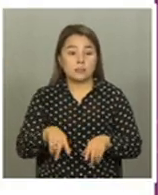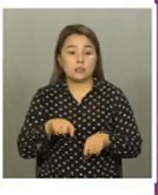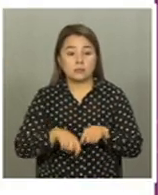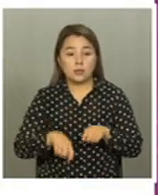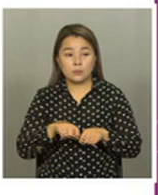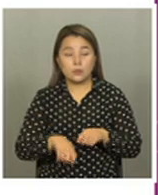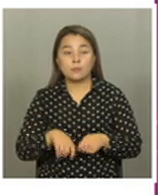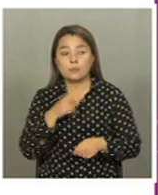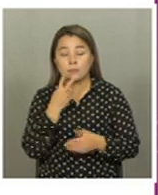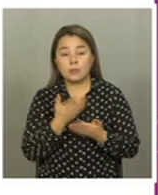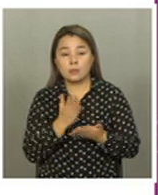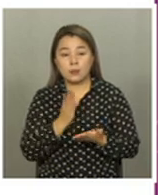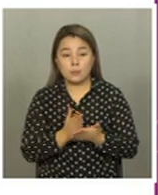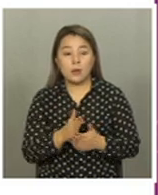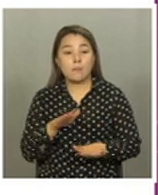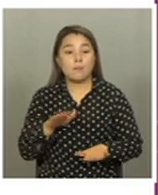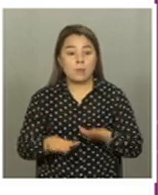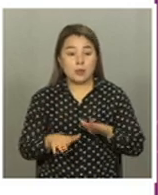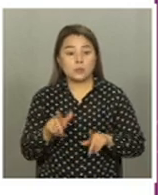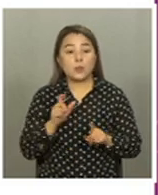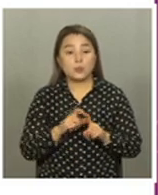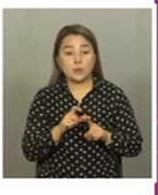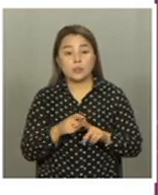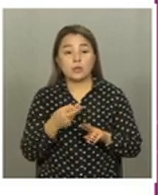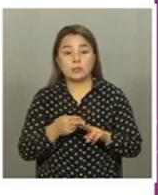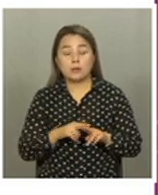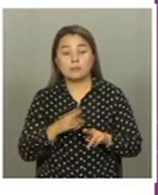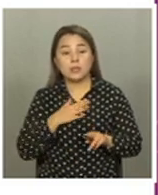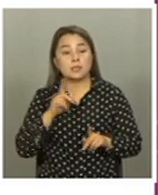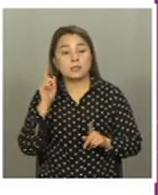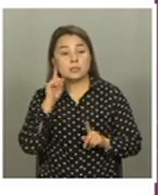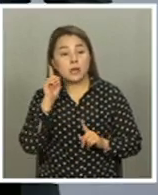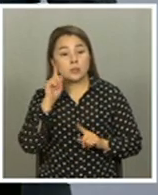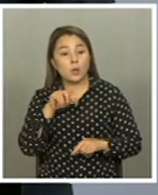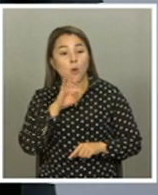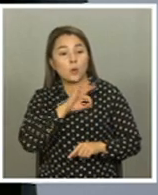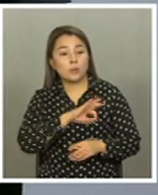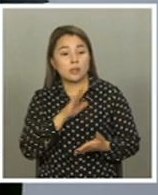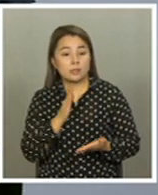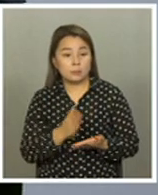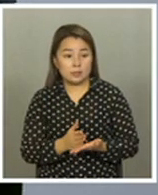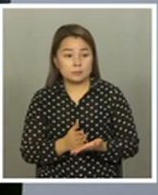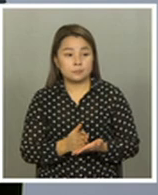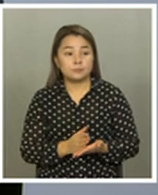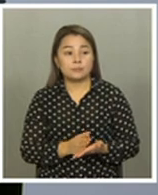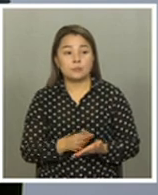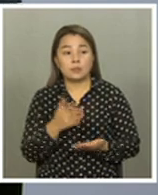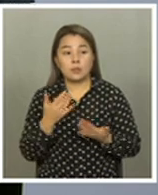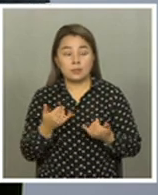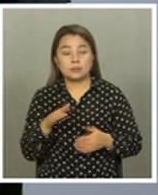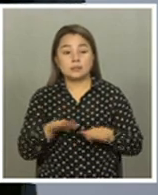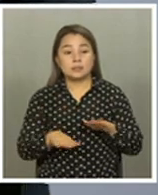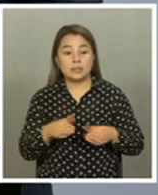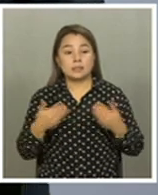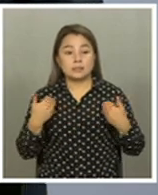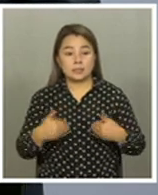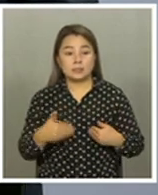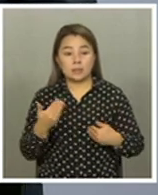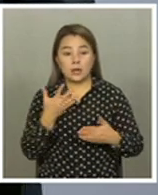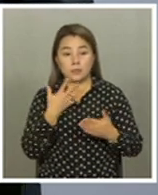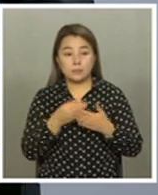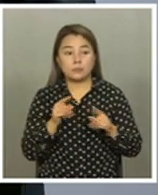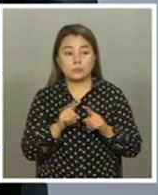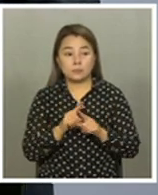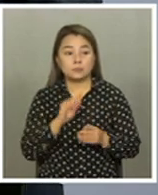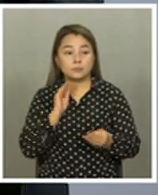өлшейді. Яғни масса сөзін біз естіп және қолданып жүрміз. Инерттілік – дененің қалыптасқан қалпын